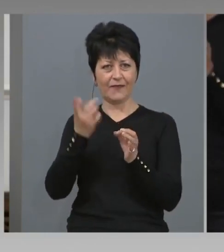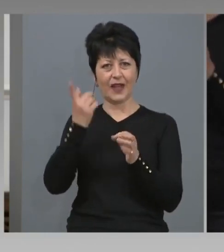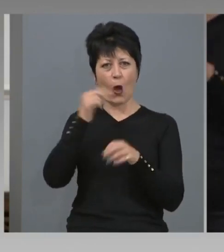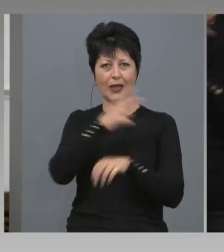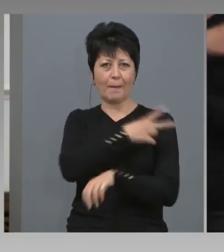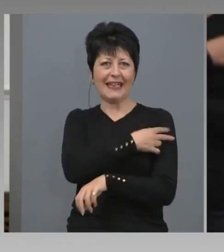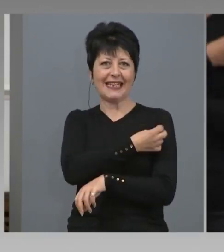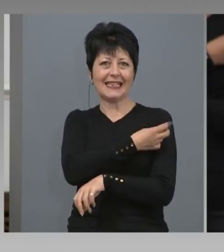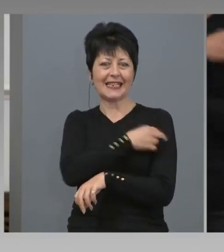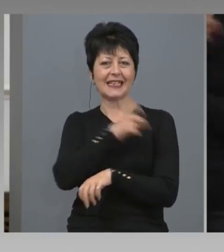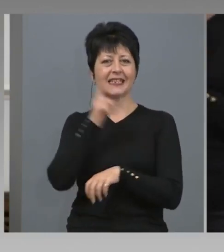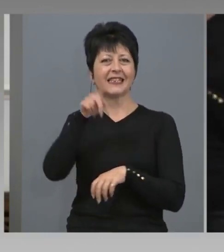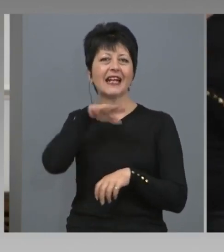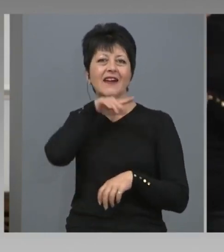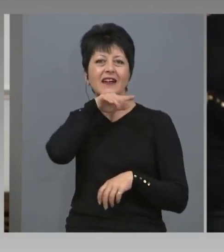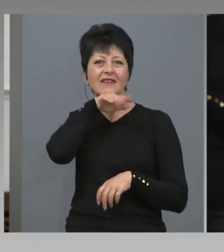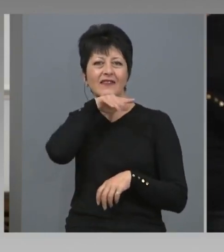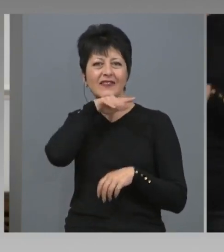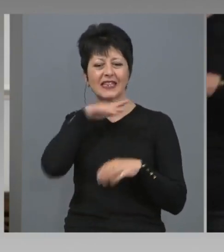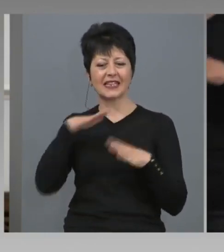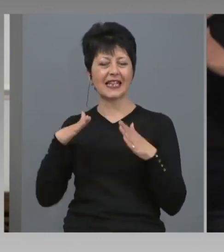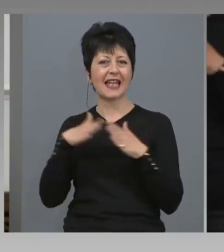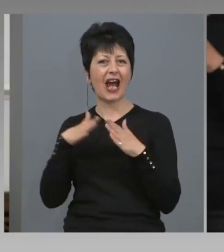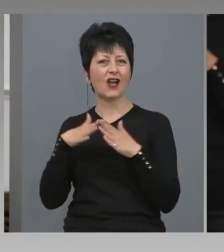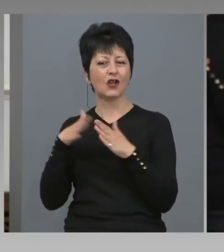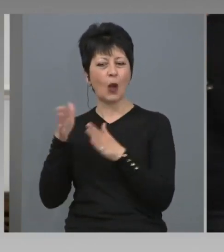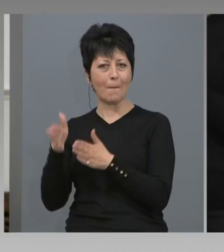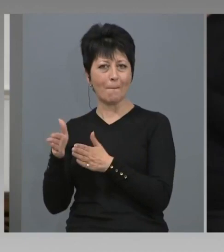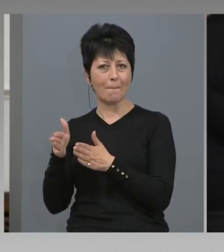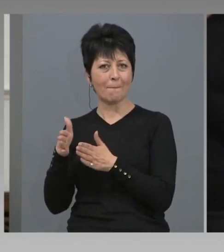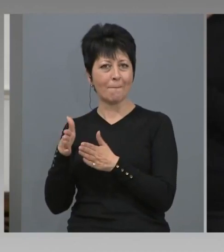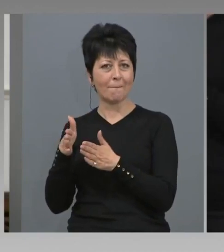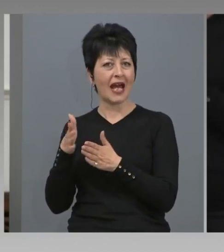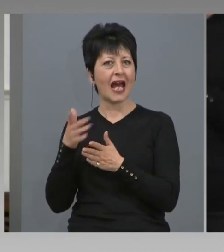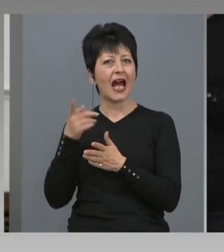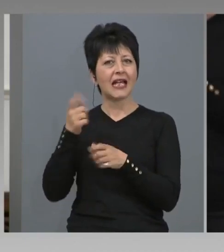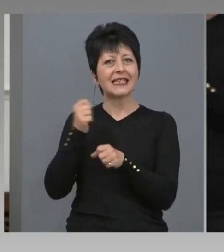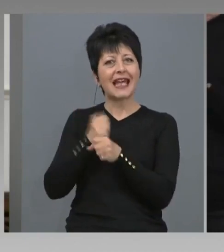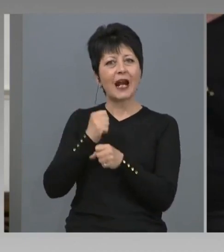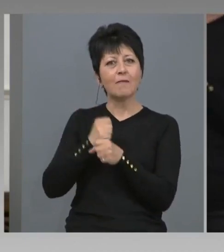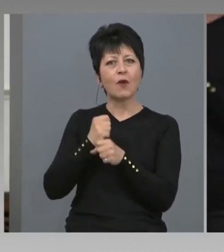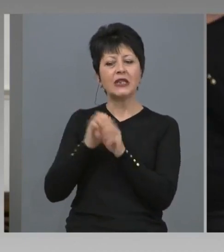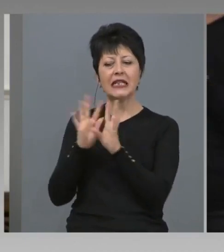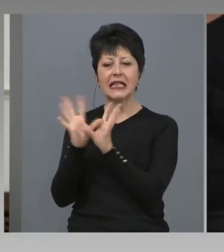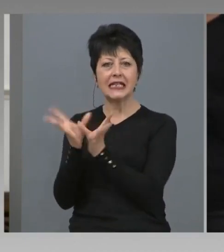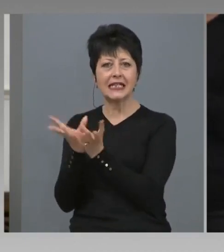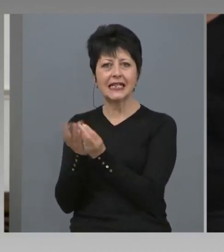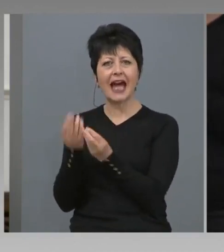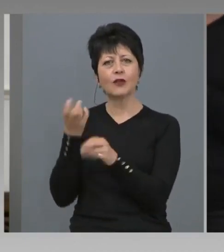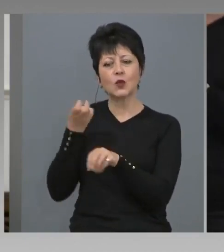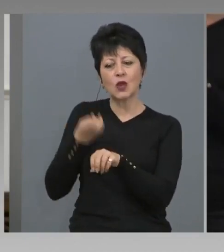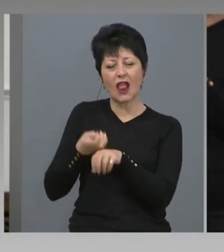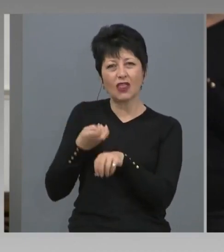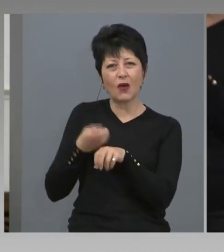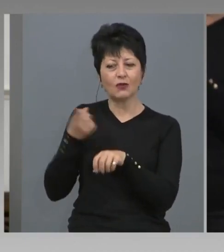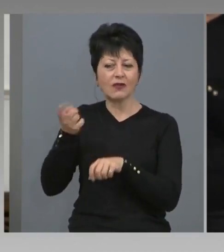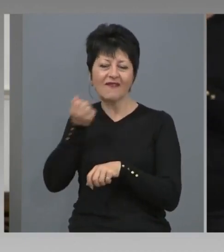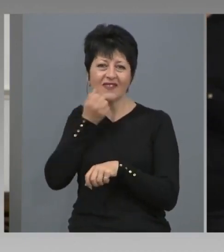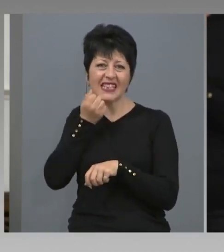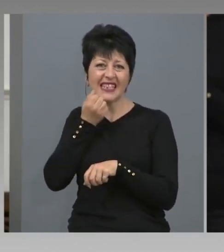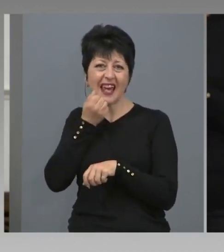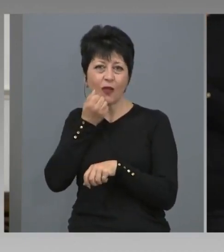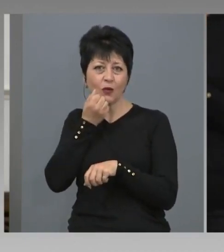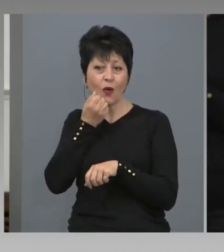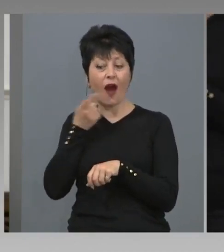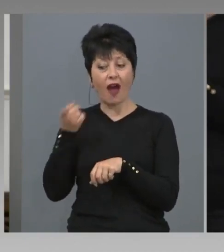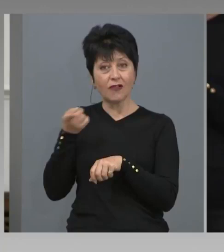за възрастни хора са работили заедно с лекаря на селото. Този лекар е бил